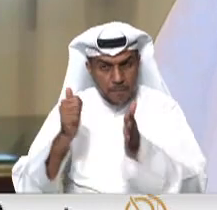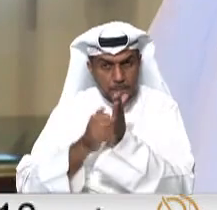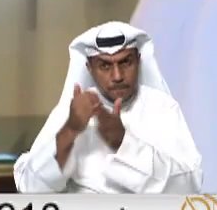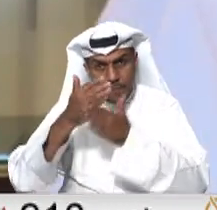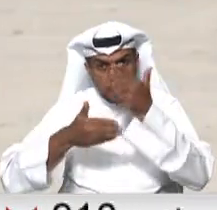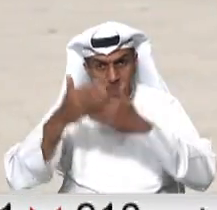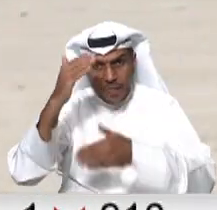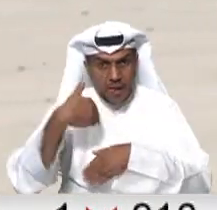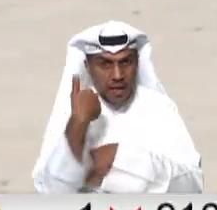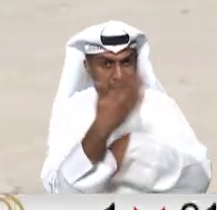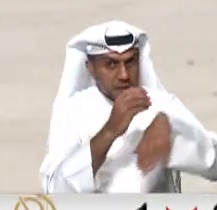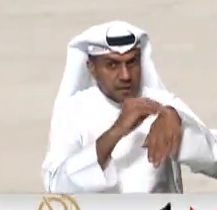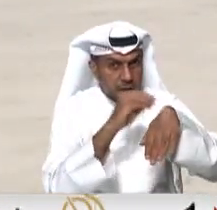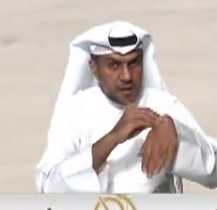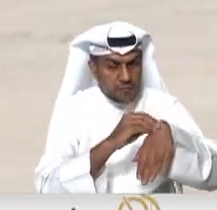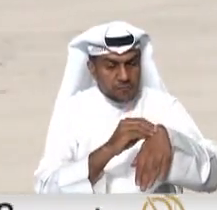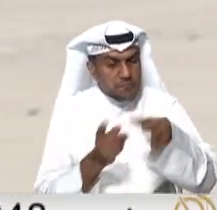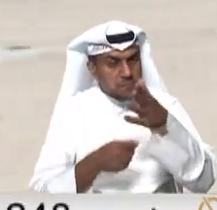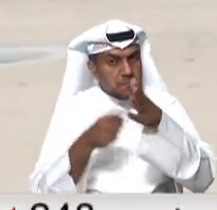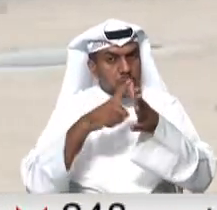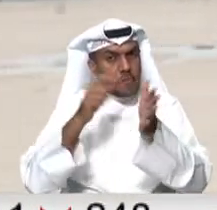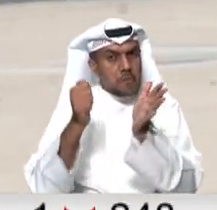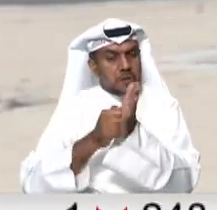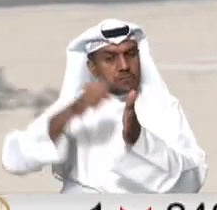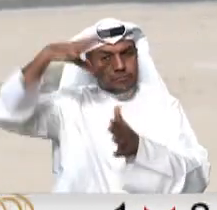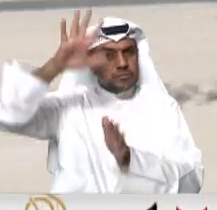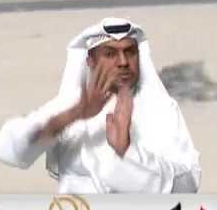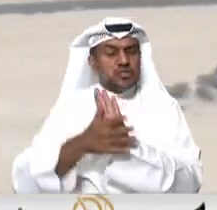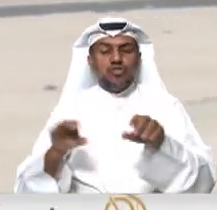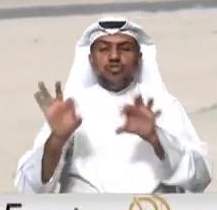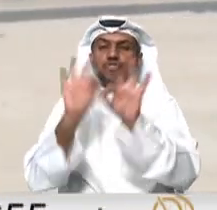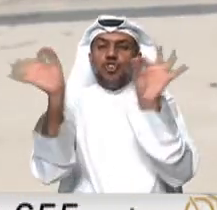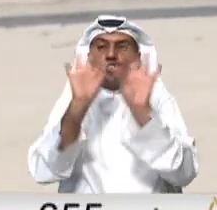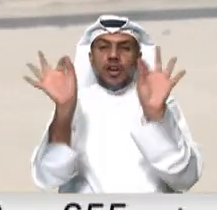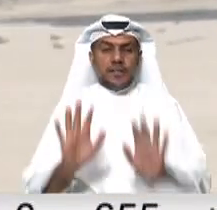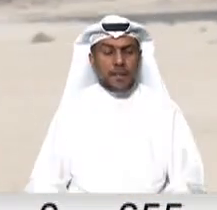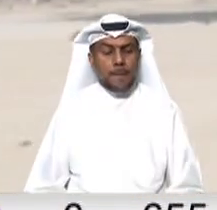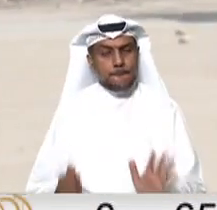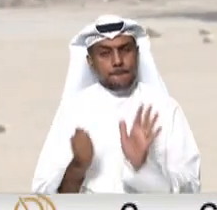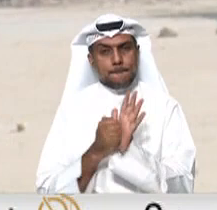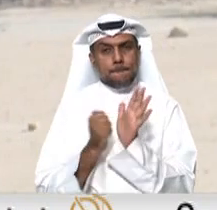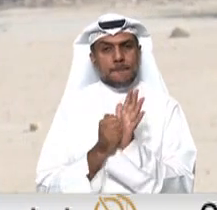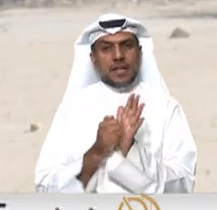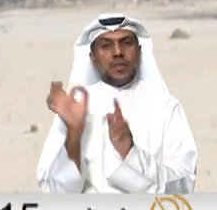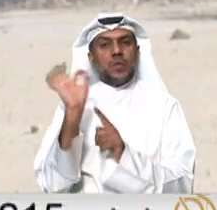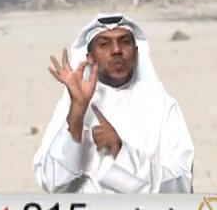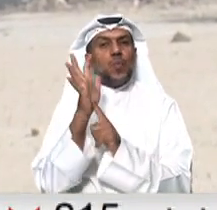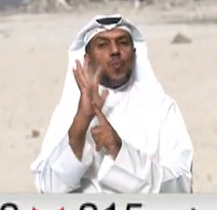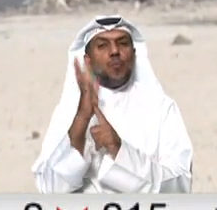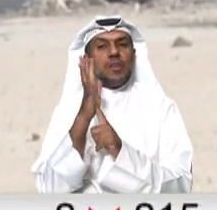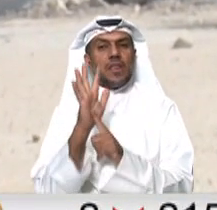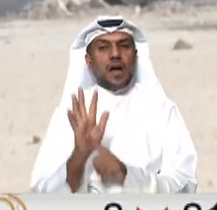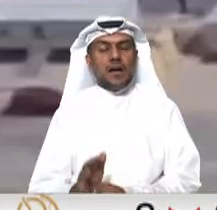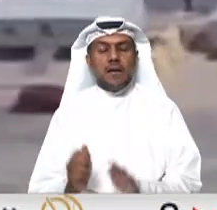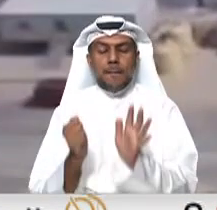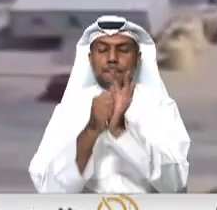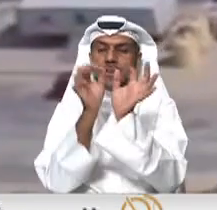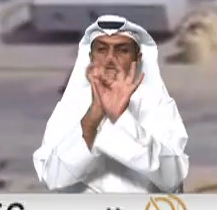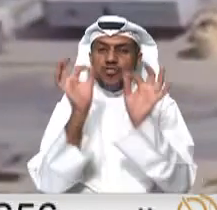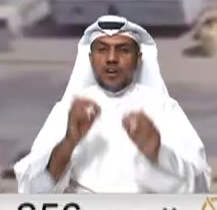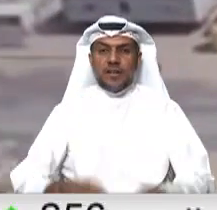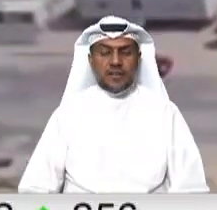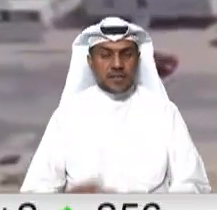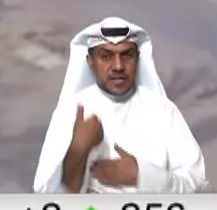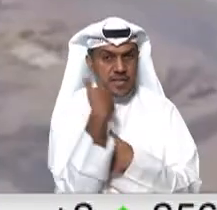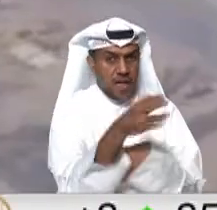لإيصال التيار. إيصال التيار الكهربائي لضواحي مدينة المطلع شمل الوحدات السكنية للمواطنين والمباني